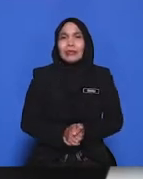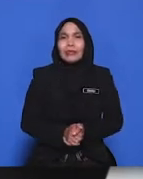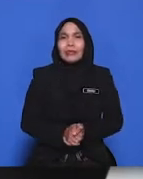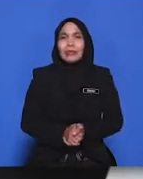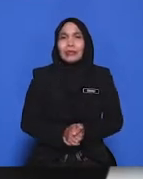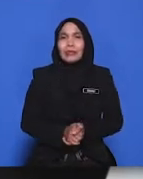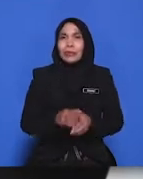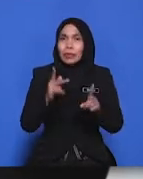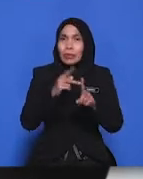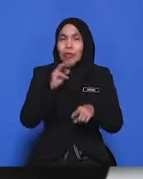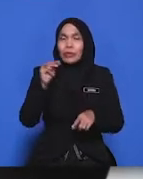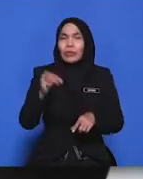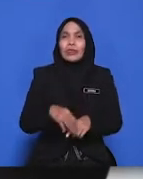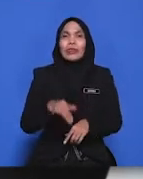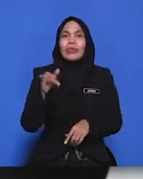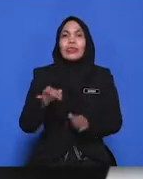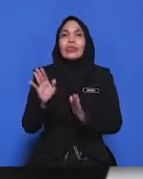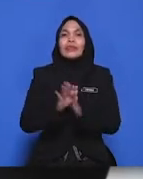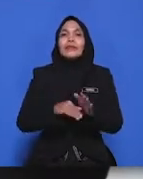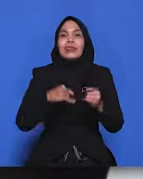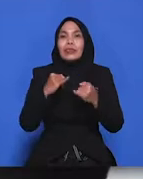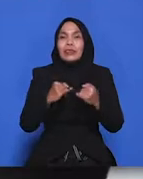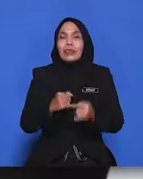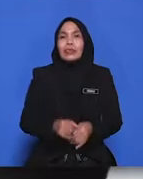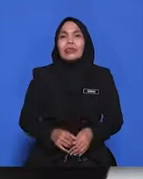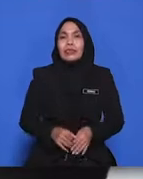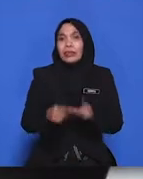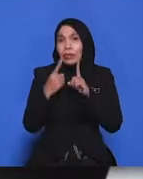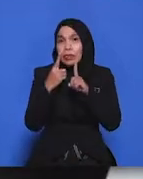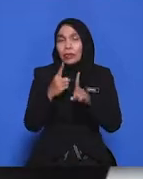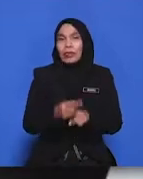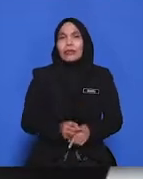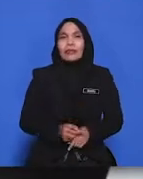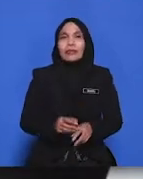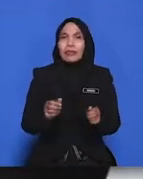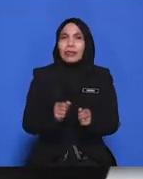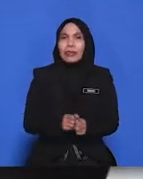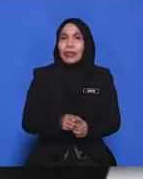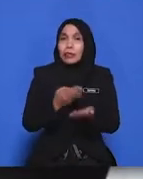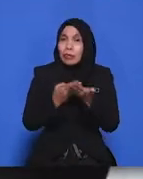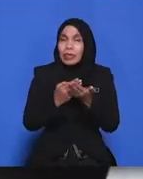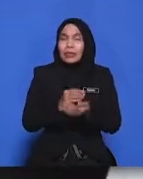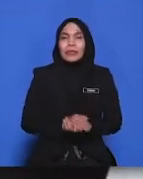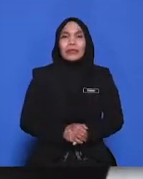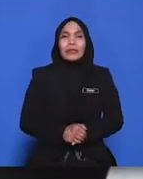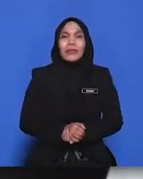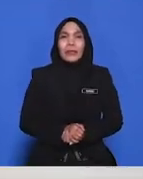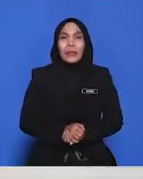ucapkan kepada murid-murid yang berjaya menjawab semua soalan tadi dengan baik sekali.